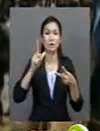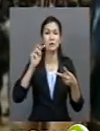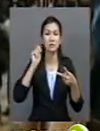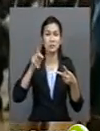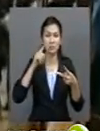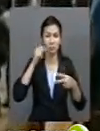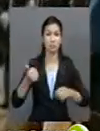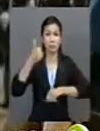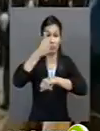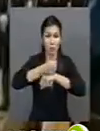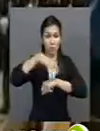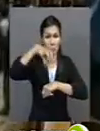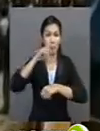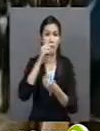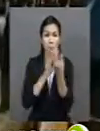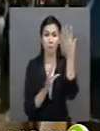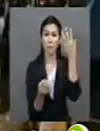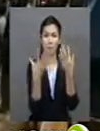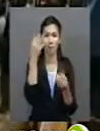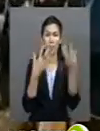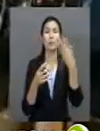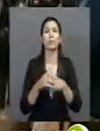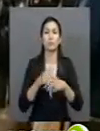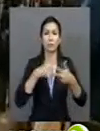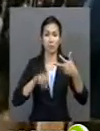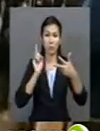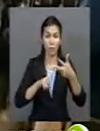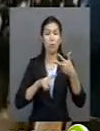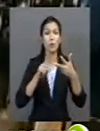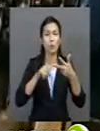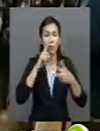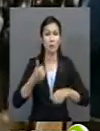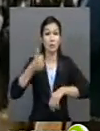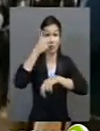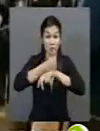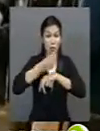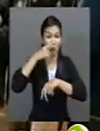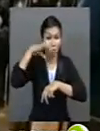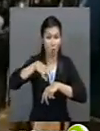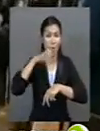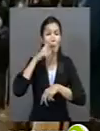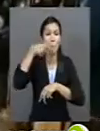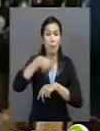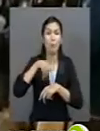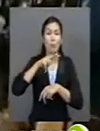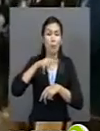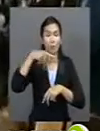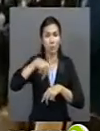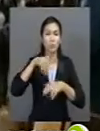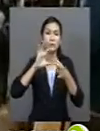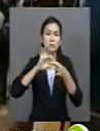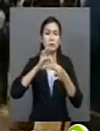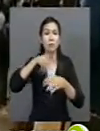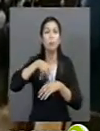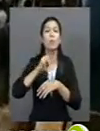ดีอธิบดีกรมป่าไม้และคุณพุทธิพัฒน์เลิศชาวสิทธิ์อธิบดีกรมพัฒนาสังคมและสวัสดิการนะครับก็เ